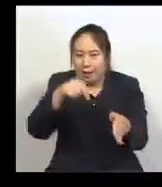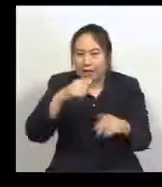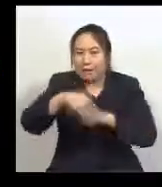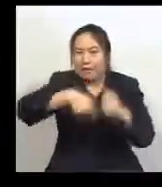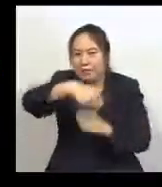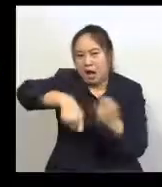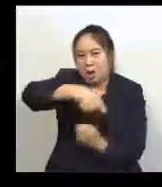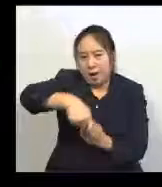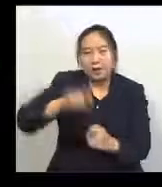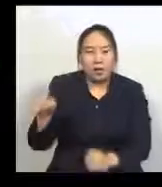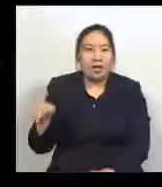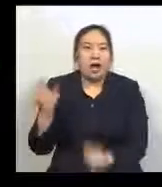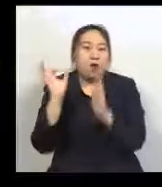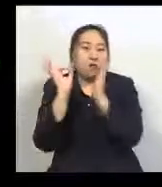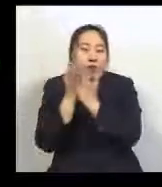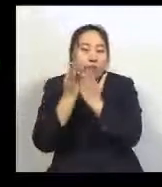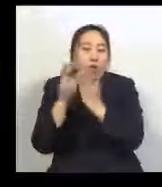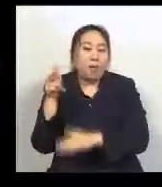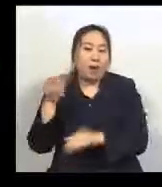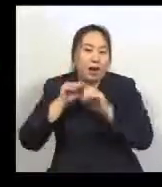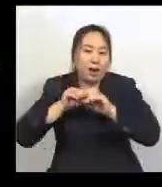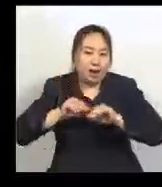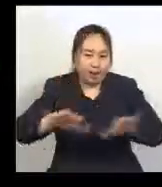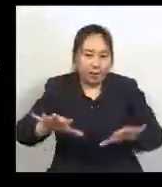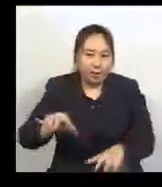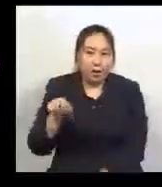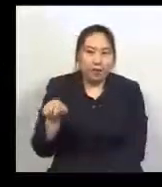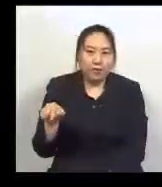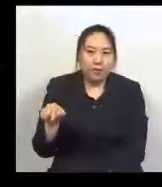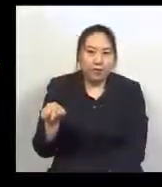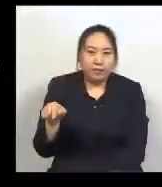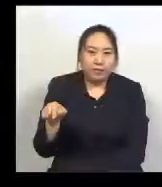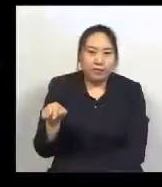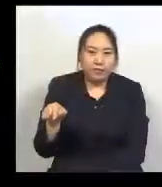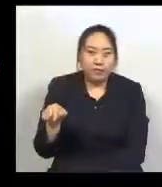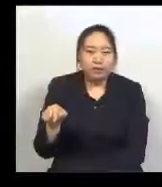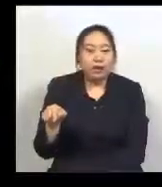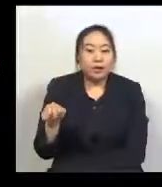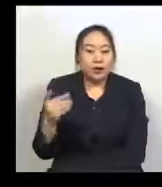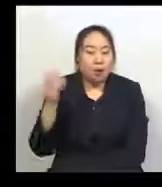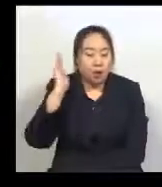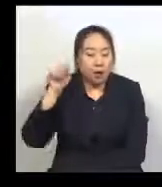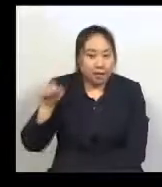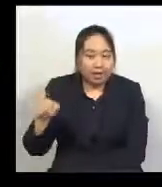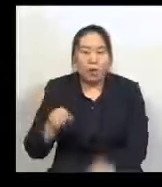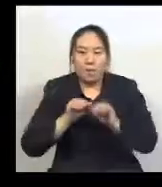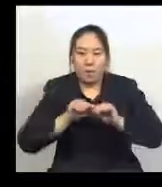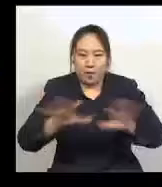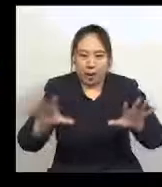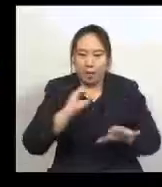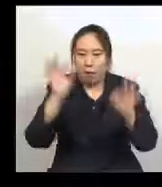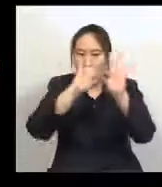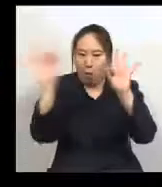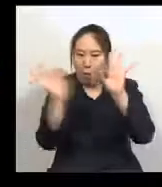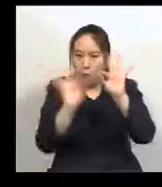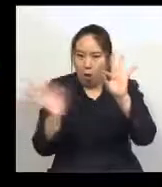เพจ Facebook ของที่ชื่อว่านัทพุทธพานุพงศ์แท็บนะคะพร้อมทั้งระบุข้อความ